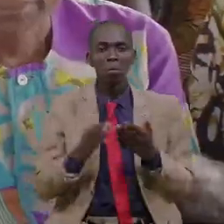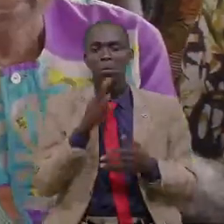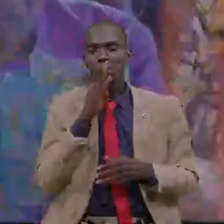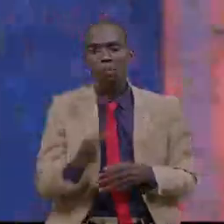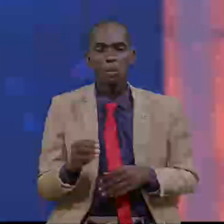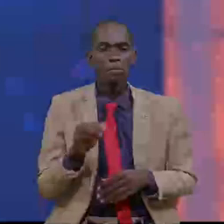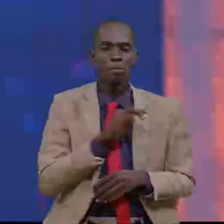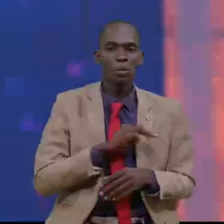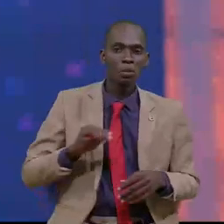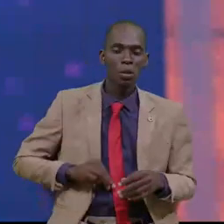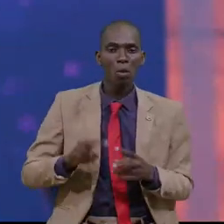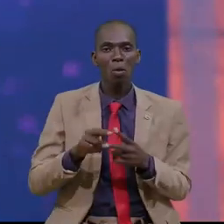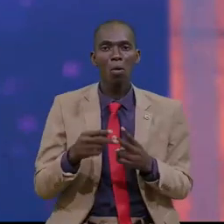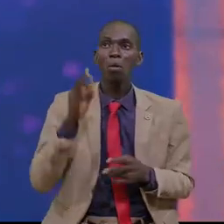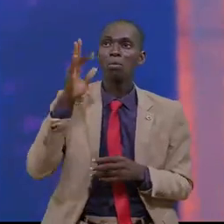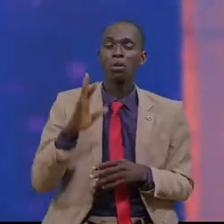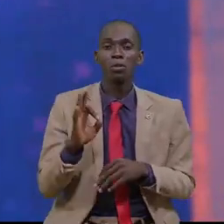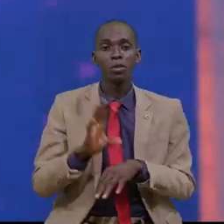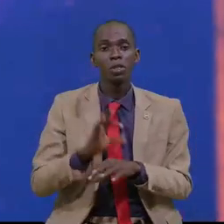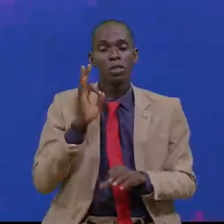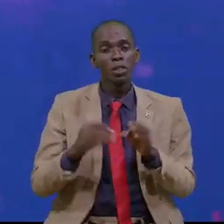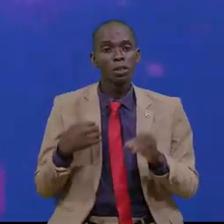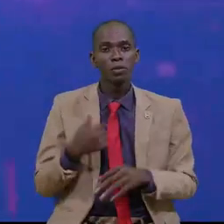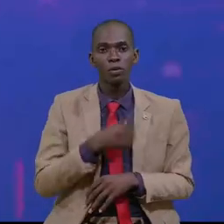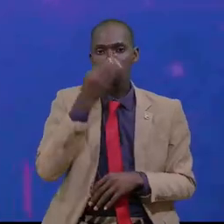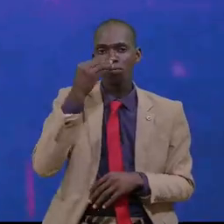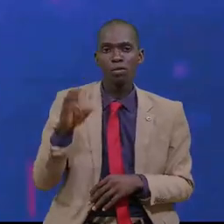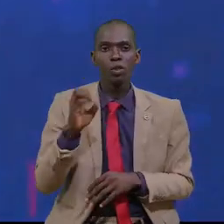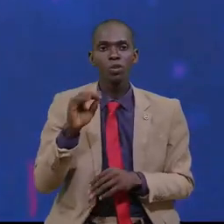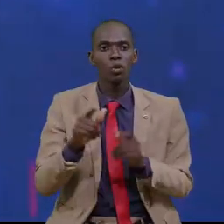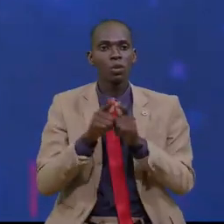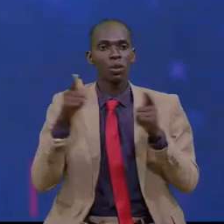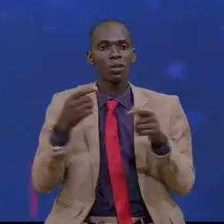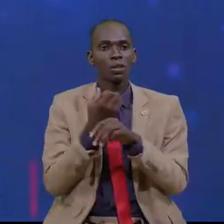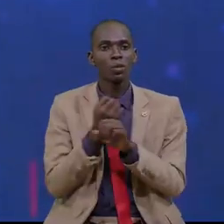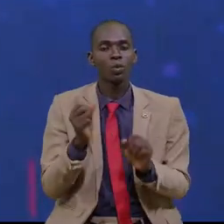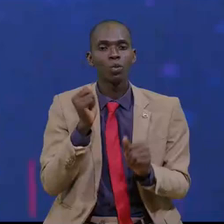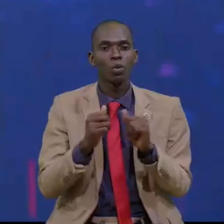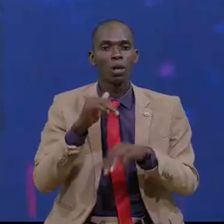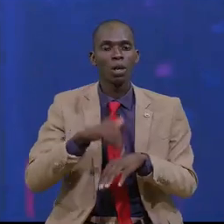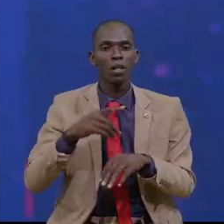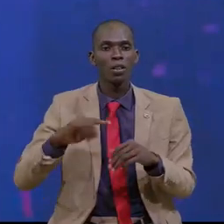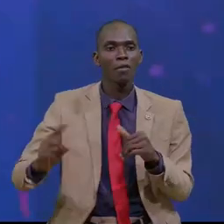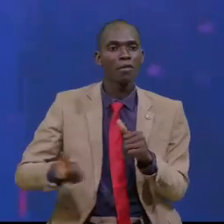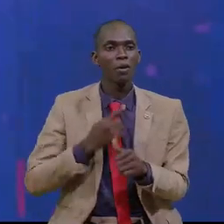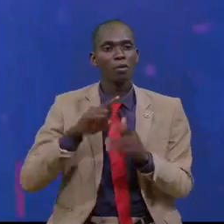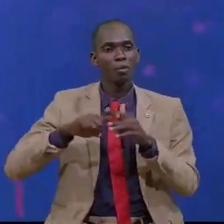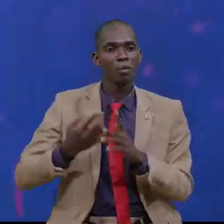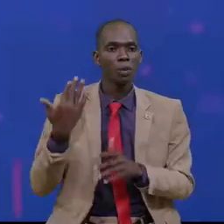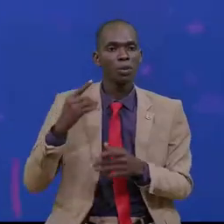ou ministres de l'Église en négligeant un si grand salut, qui annoncé d'abord par le